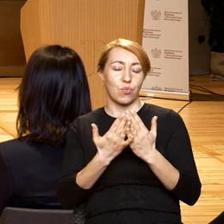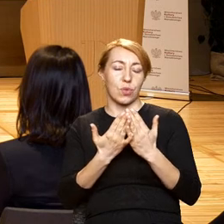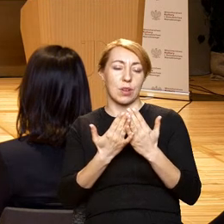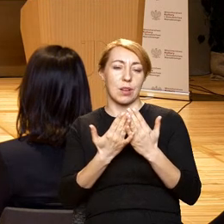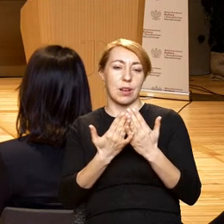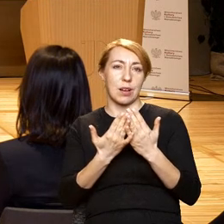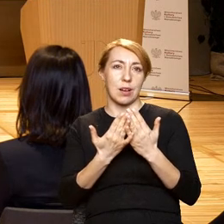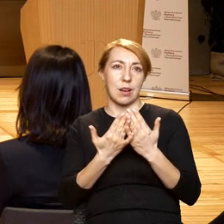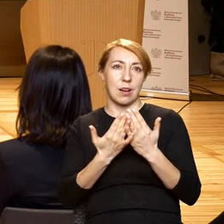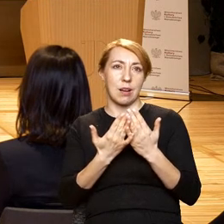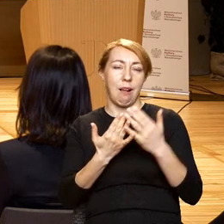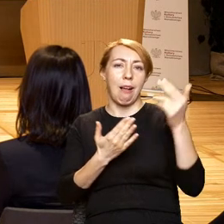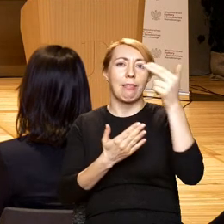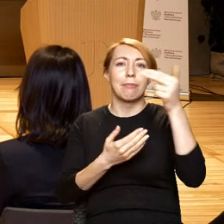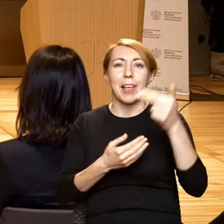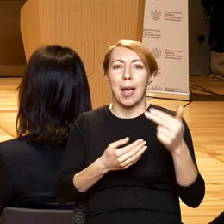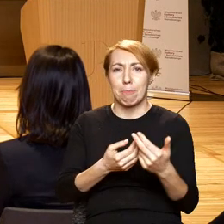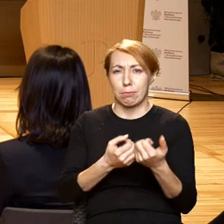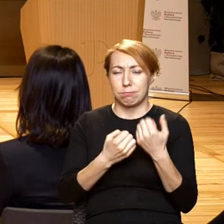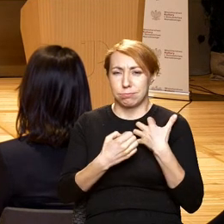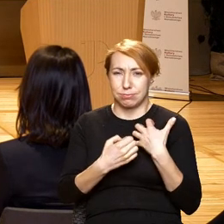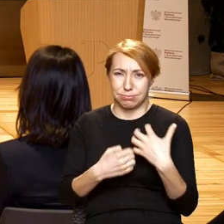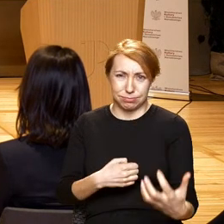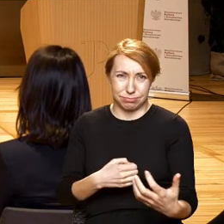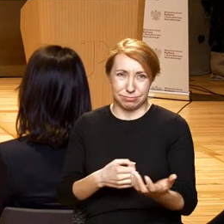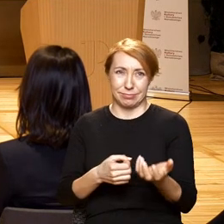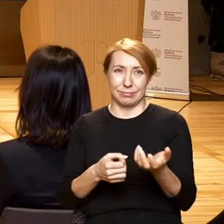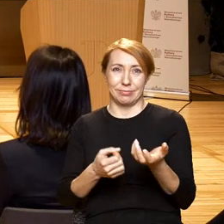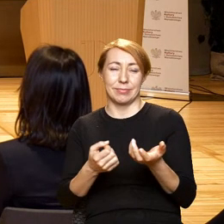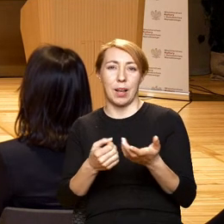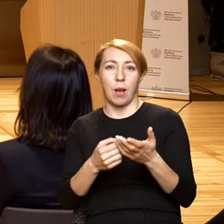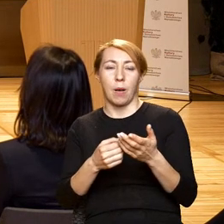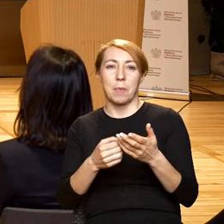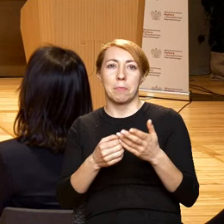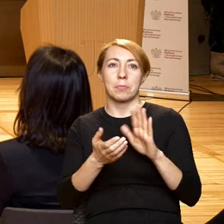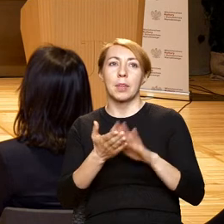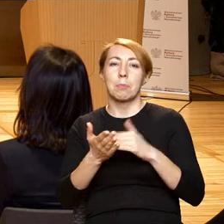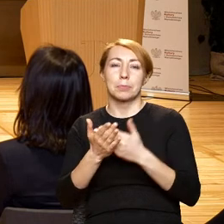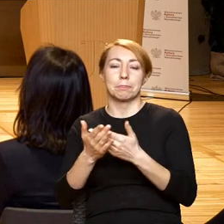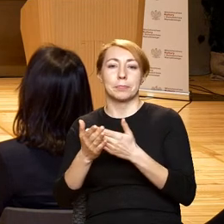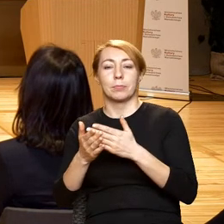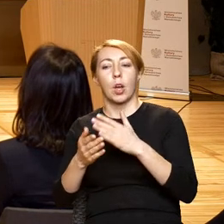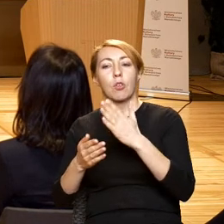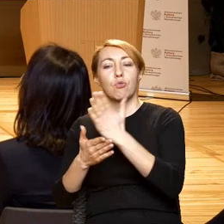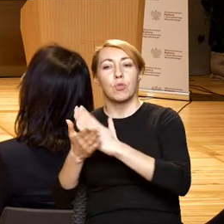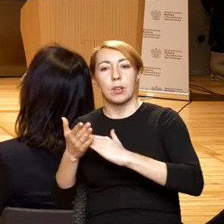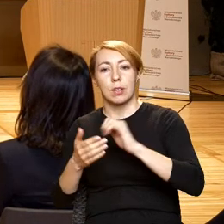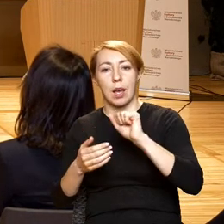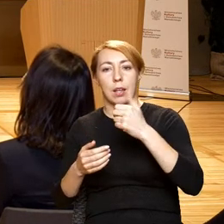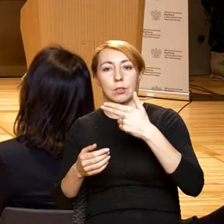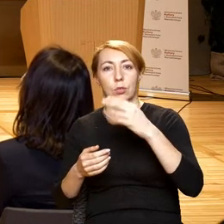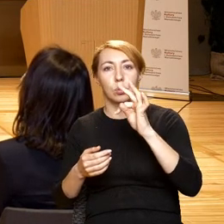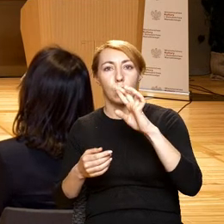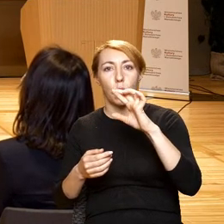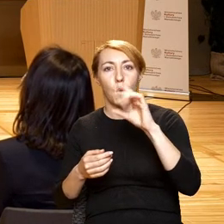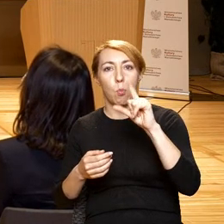o tematykę, z pewnością z poziomu antropologicznego, etnograficznego,